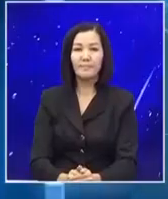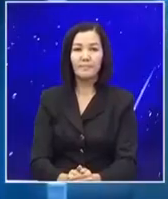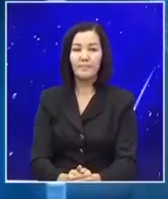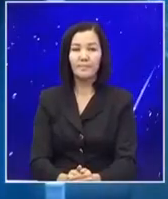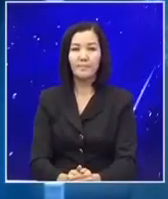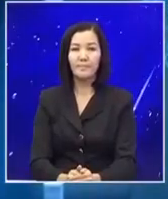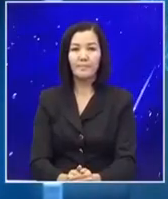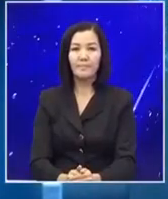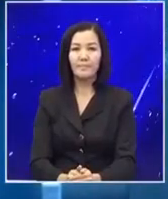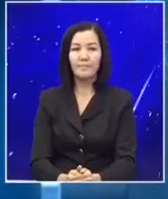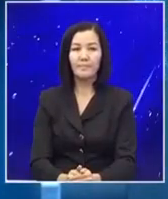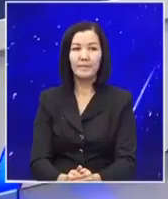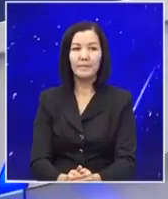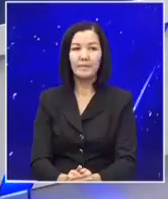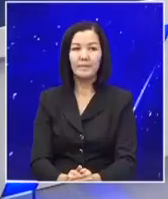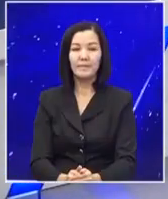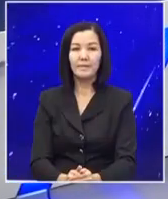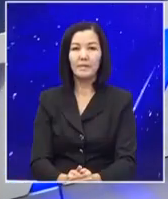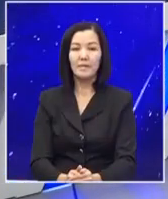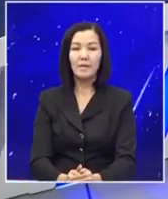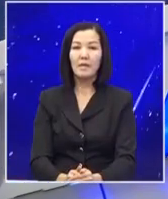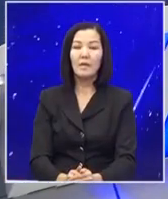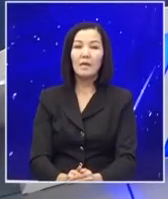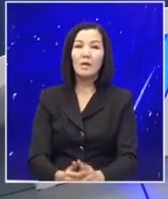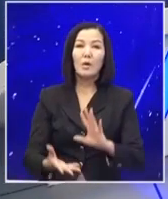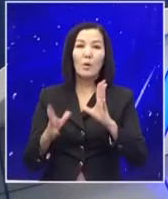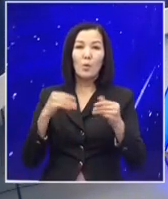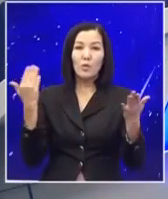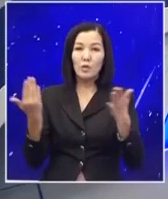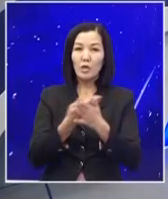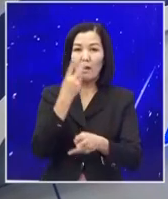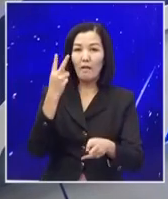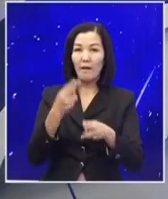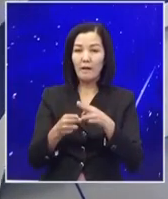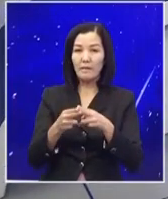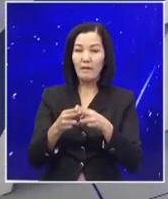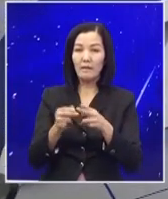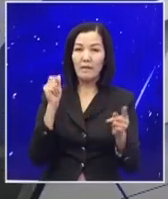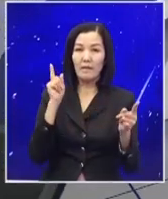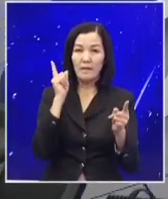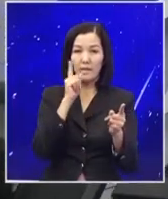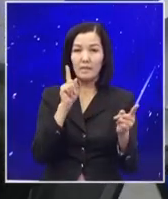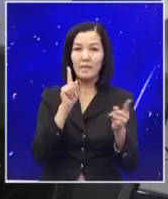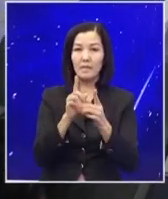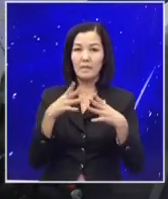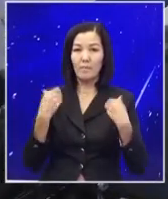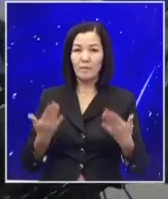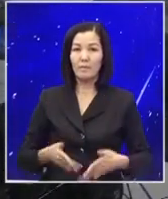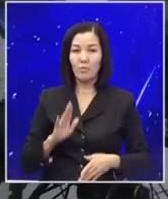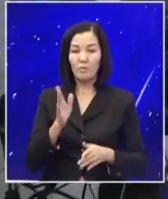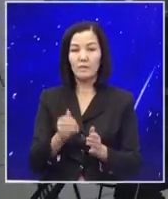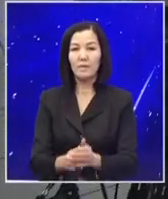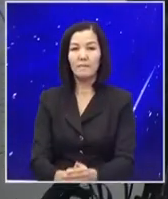арнасы, Талдықорған. Қадірменді көрермен, бүгінгі айтар ақпараттар легі осы. Амандықта, саулықта жүздескенше.